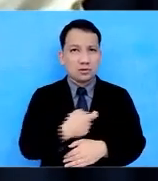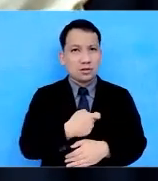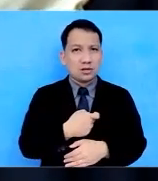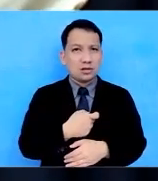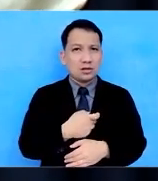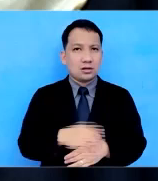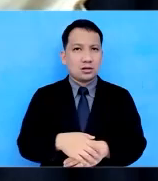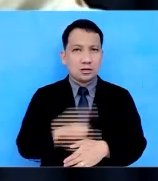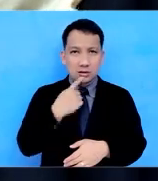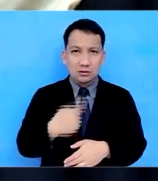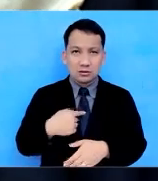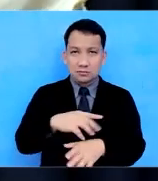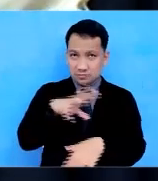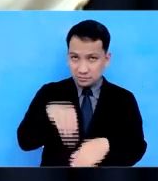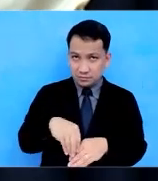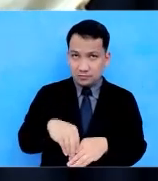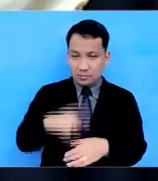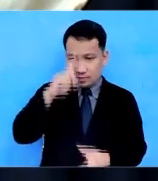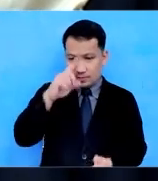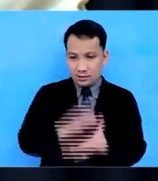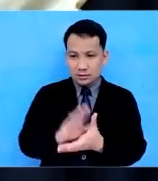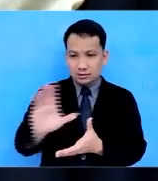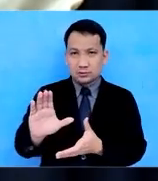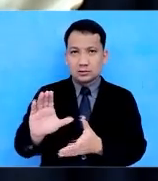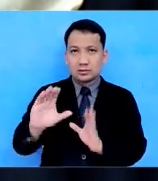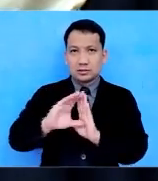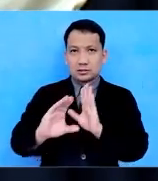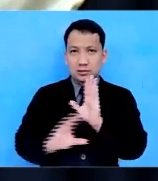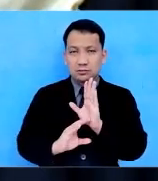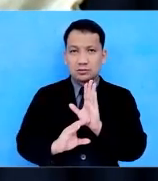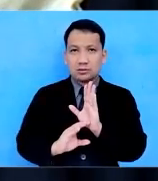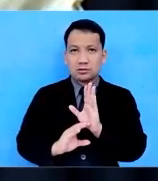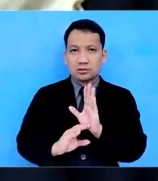ang partido ko na naniniwala sa charter change at sa federalismo